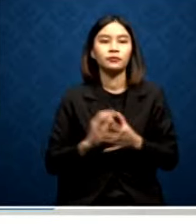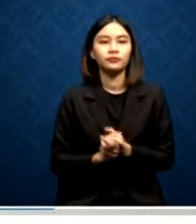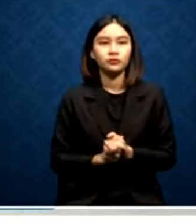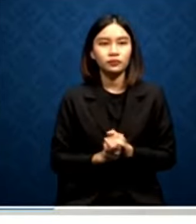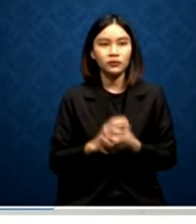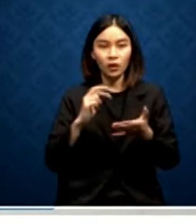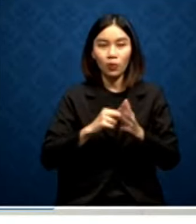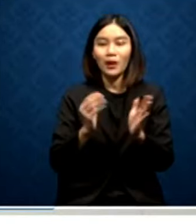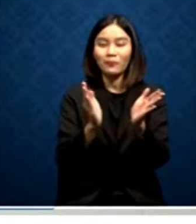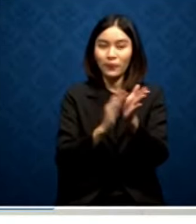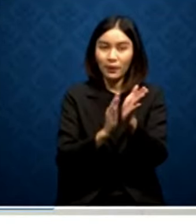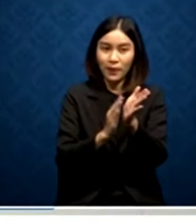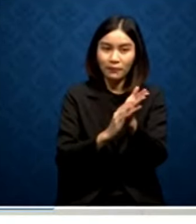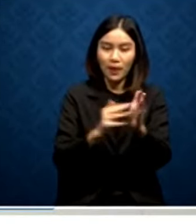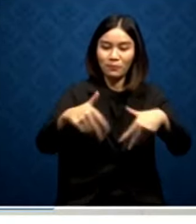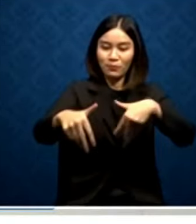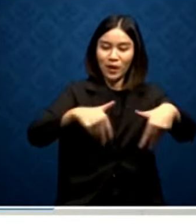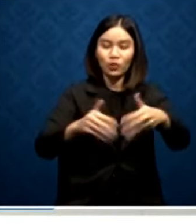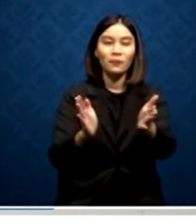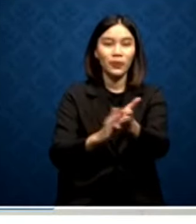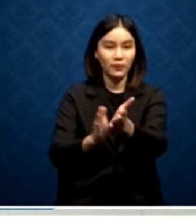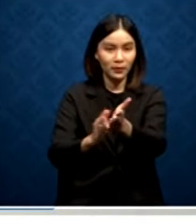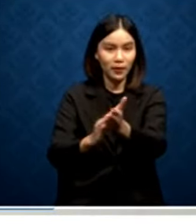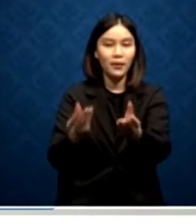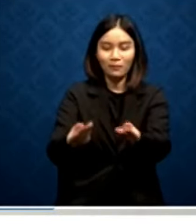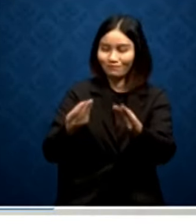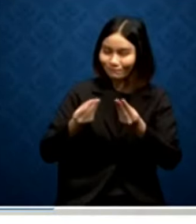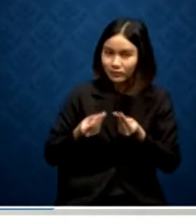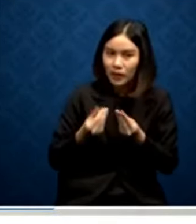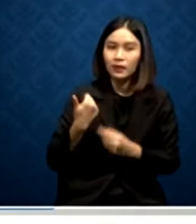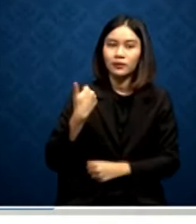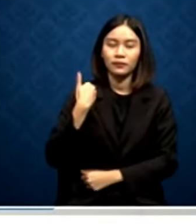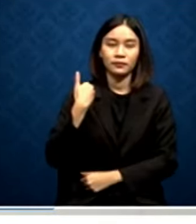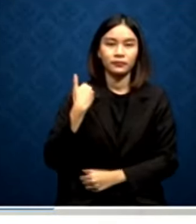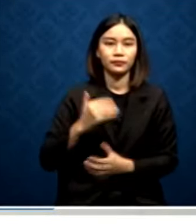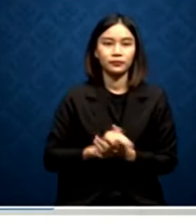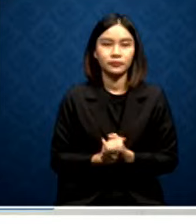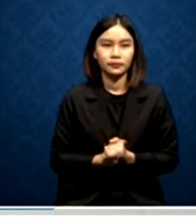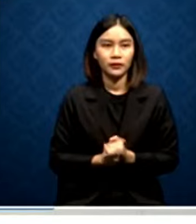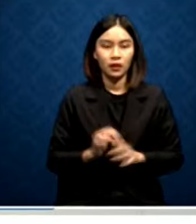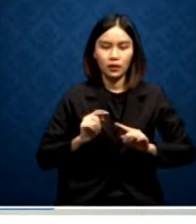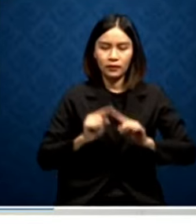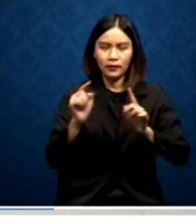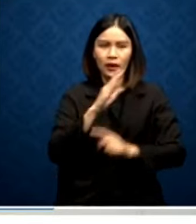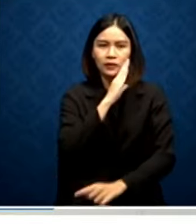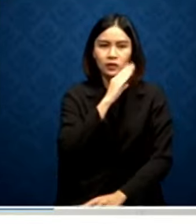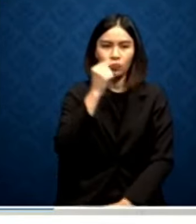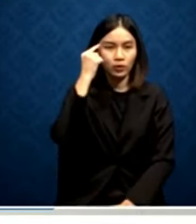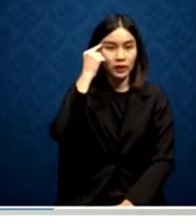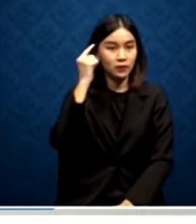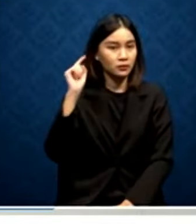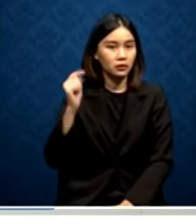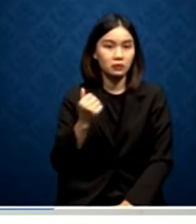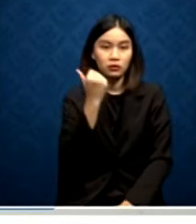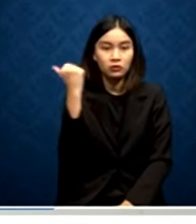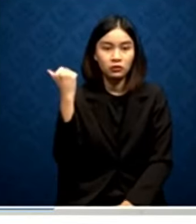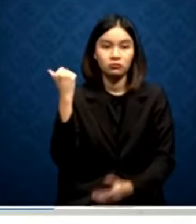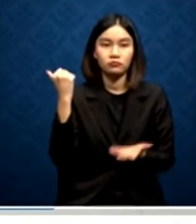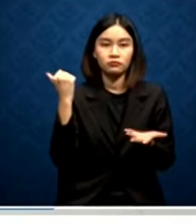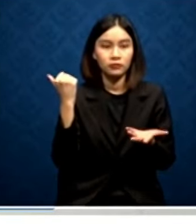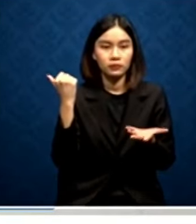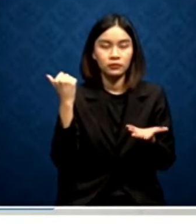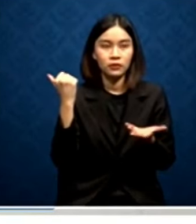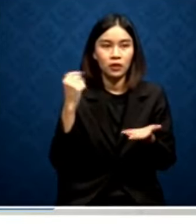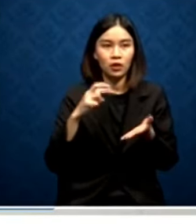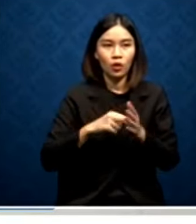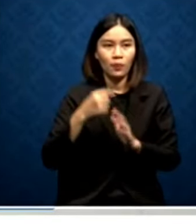ได้รับความชื่นชมจากประชาชนอย่างแน่นอนแต่ถ้าเราเลือกอีกด้านหนึเราก็